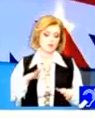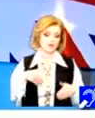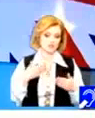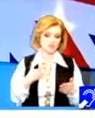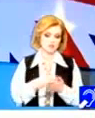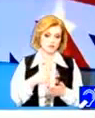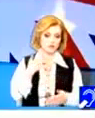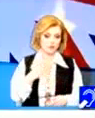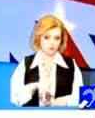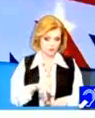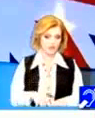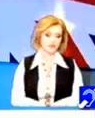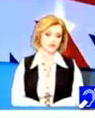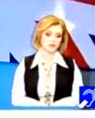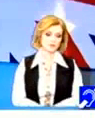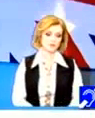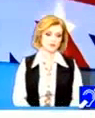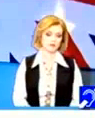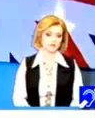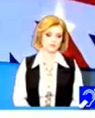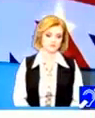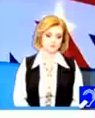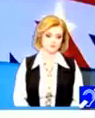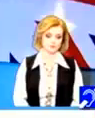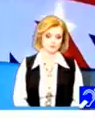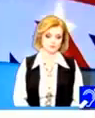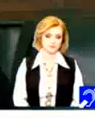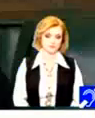acordului. Un posibil al treilea vot în acest sens ar putea avea loc mâine.